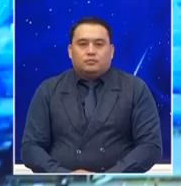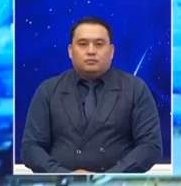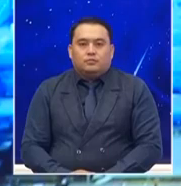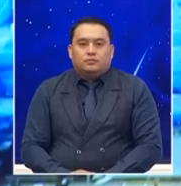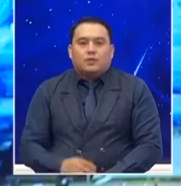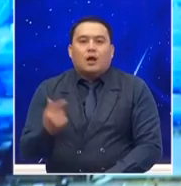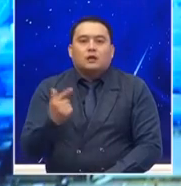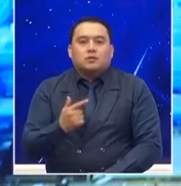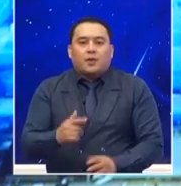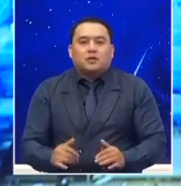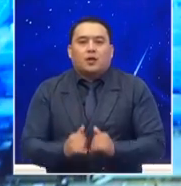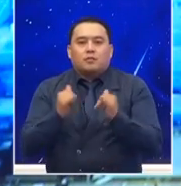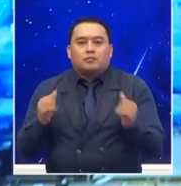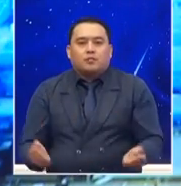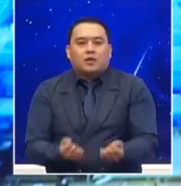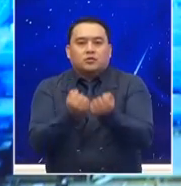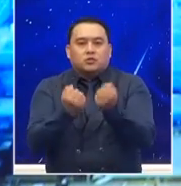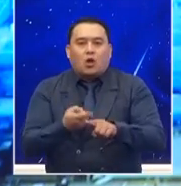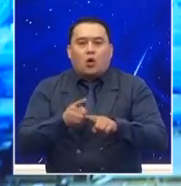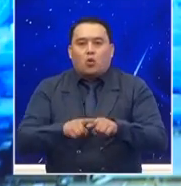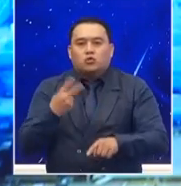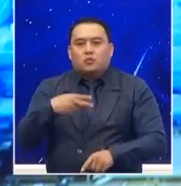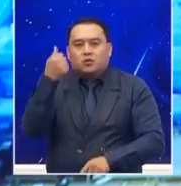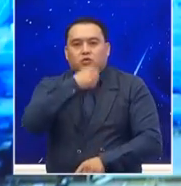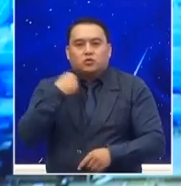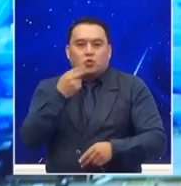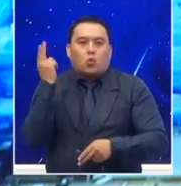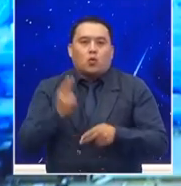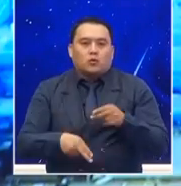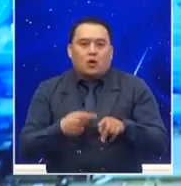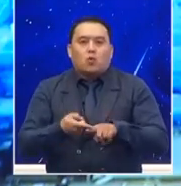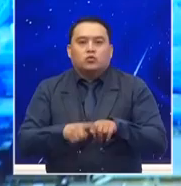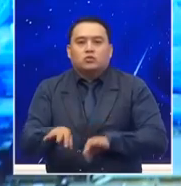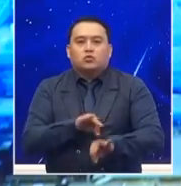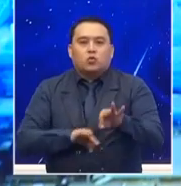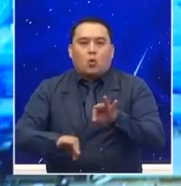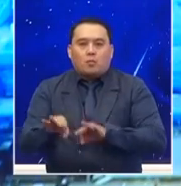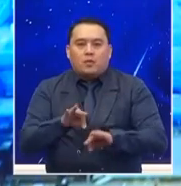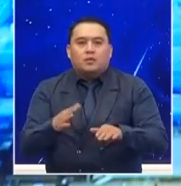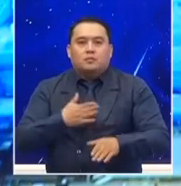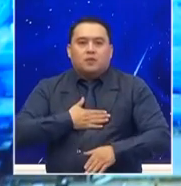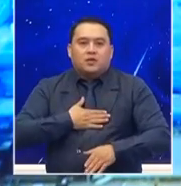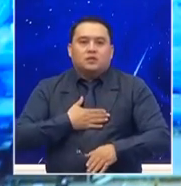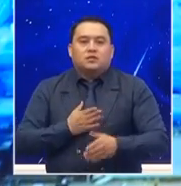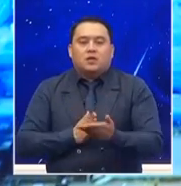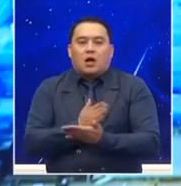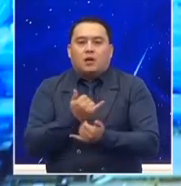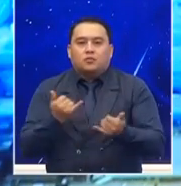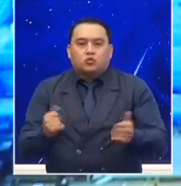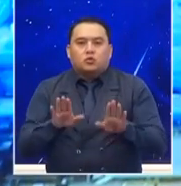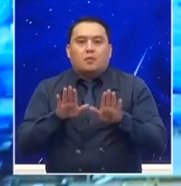Азаматтық бастамаларды қолдау орталығы 2020 жылды қорытындылады. Атаулы жоба аясында мамандар бір терезе қағидаты